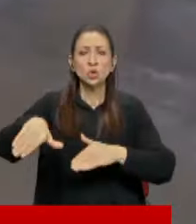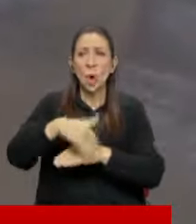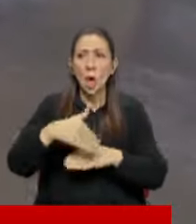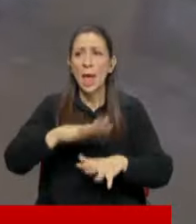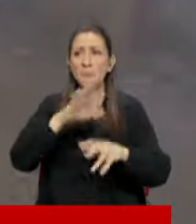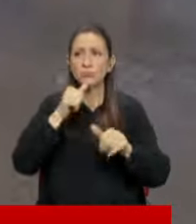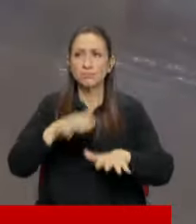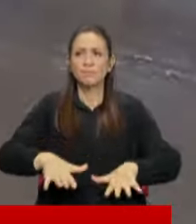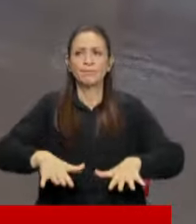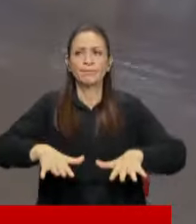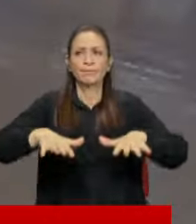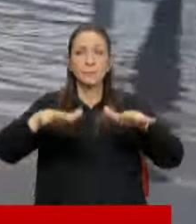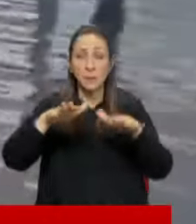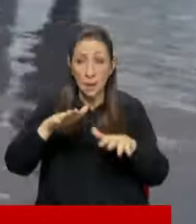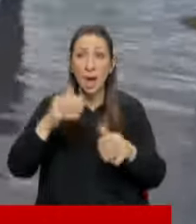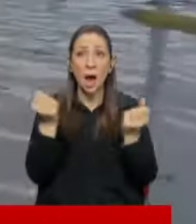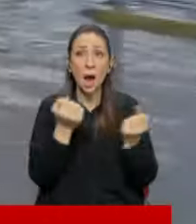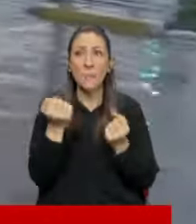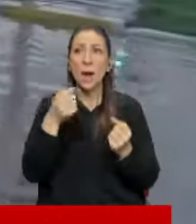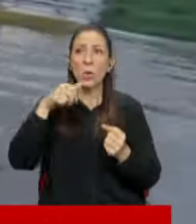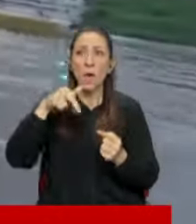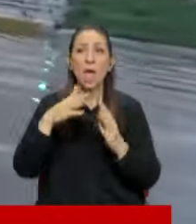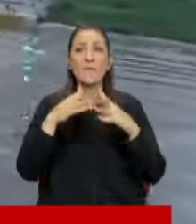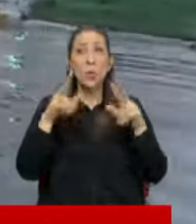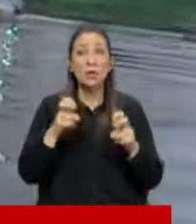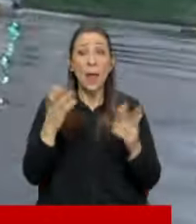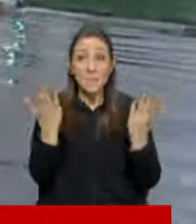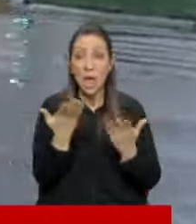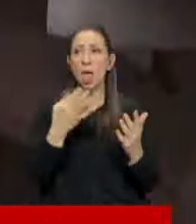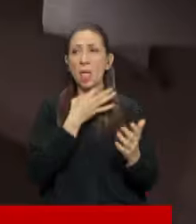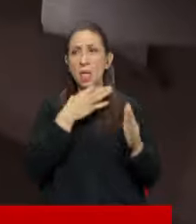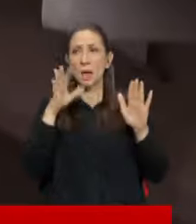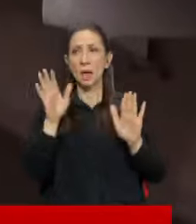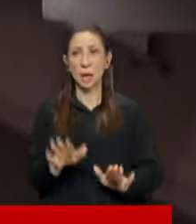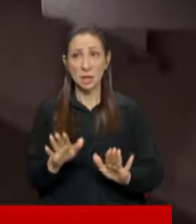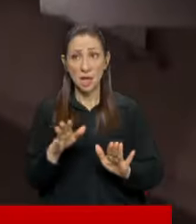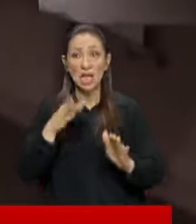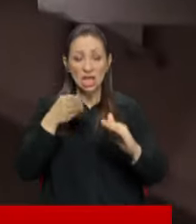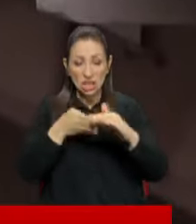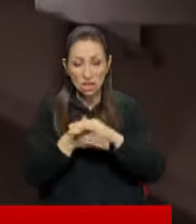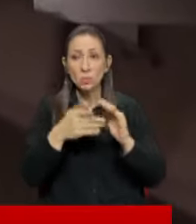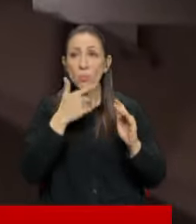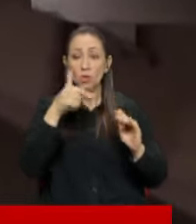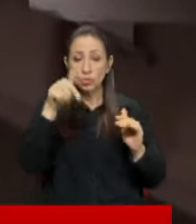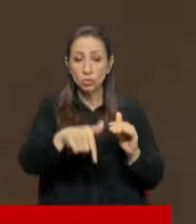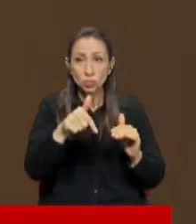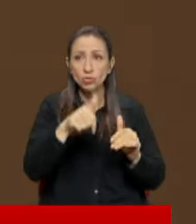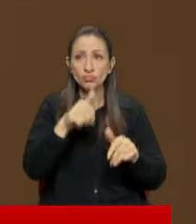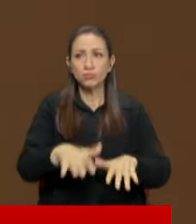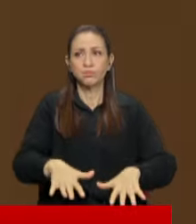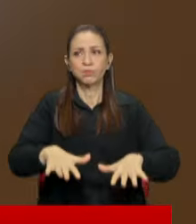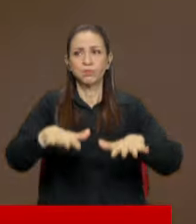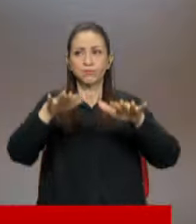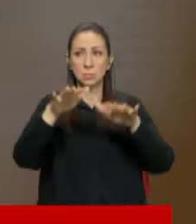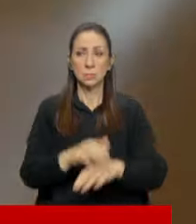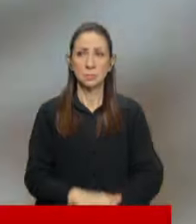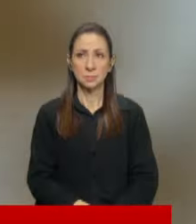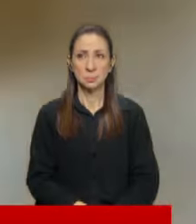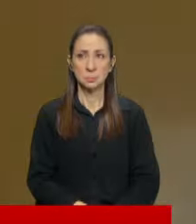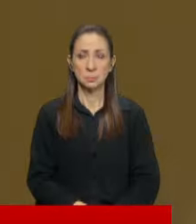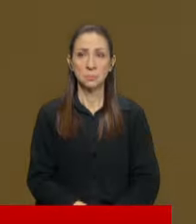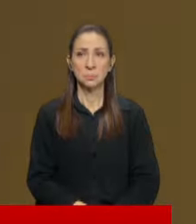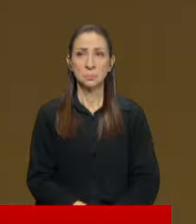su altında kaldı. Araçlar, yayalar, evlerinde oturanlar bile mahsur kaldı. Giriş ve bodrum katları su bastı.